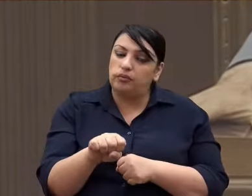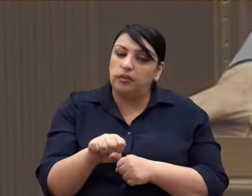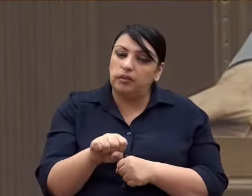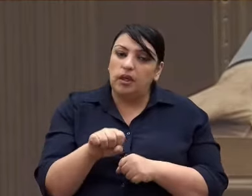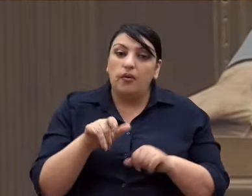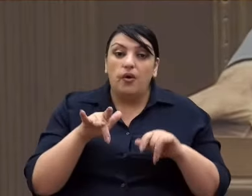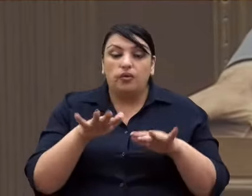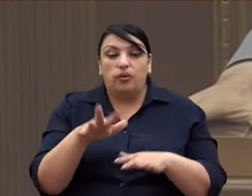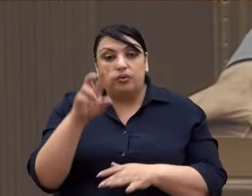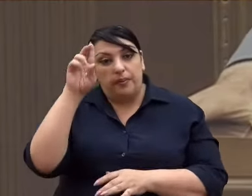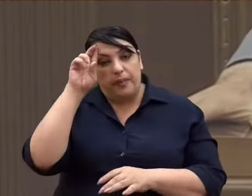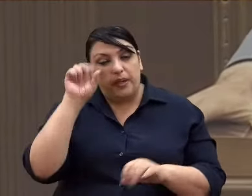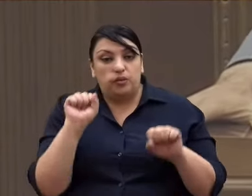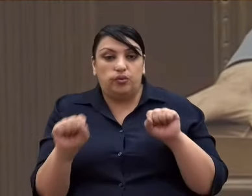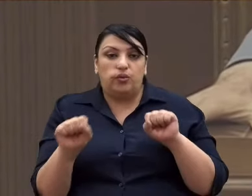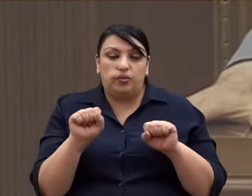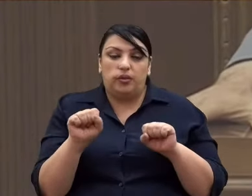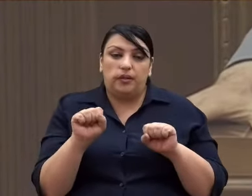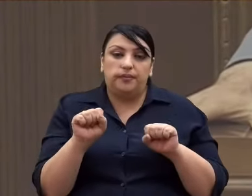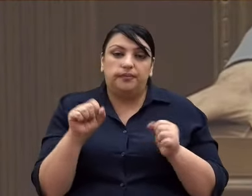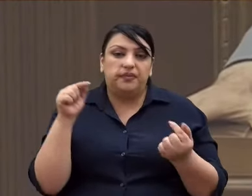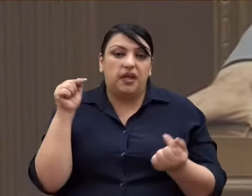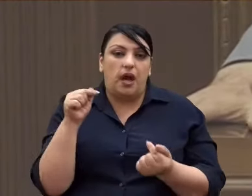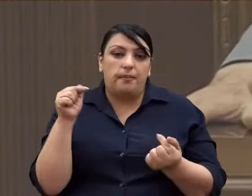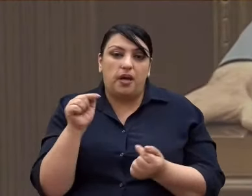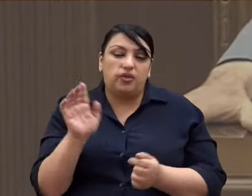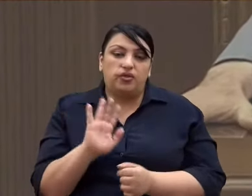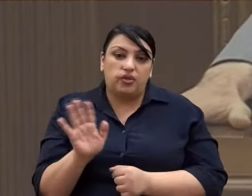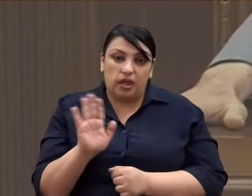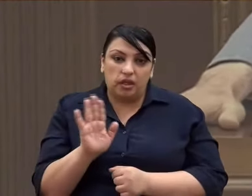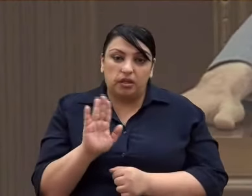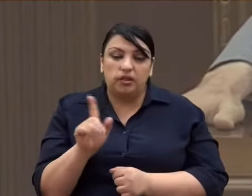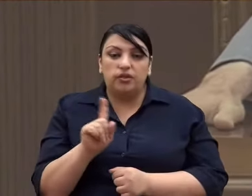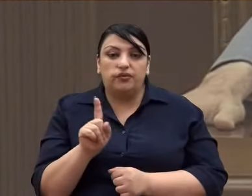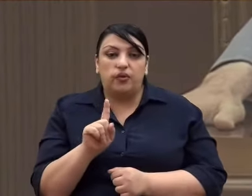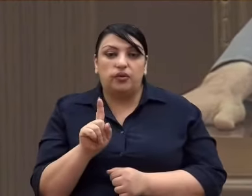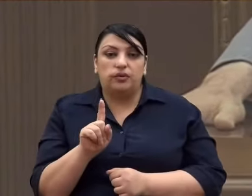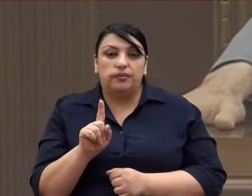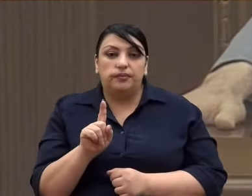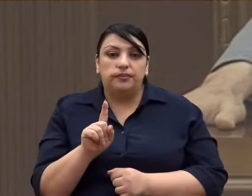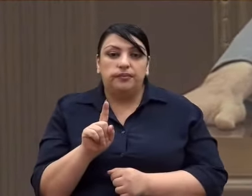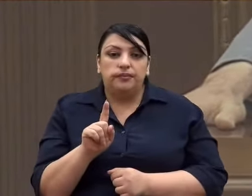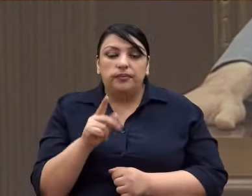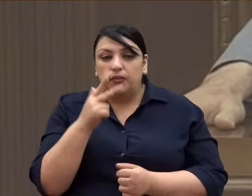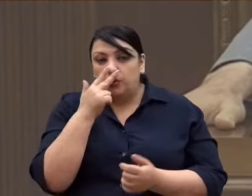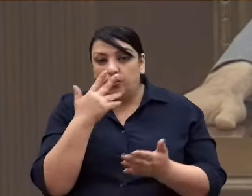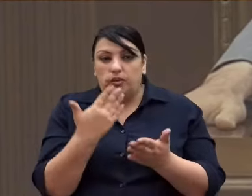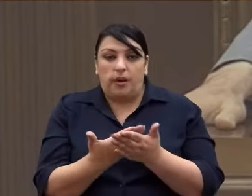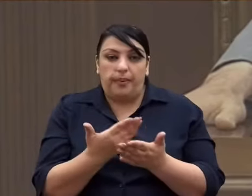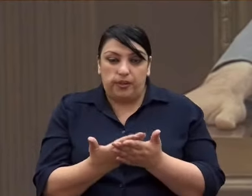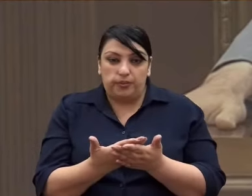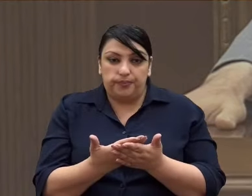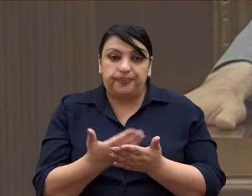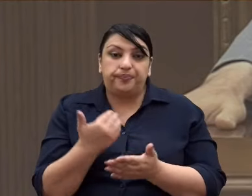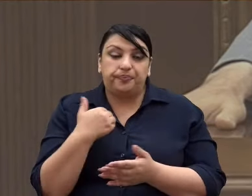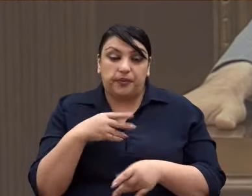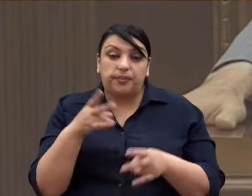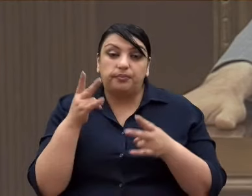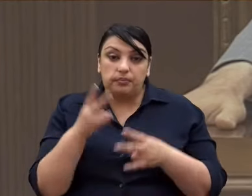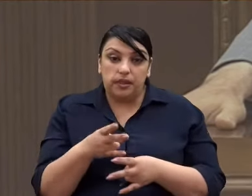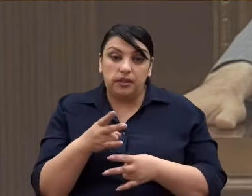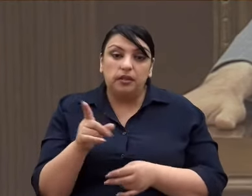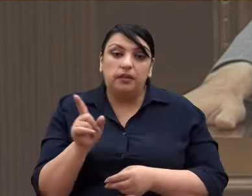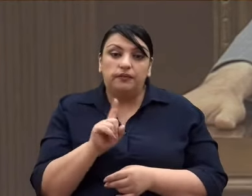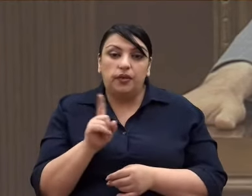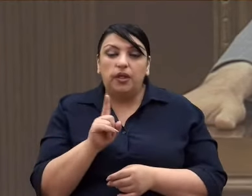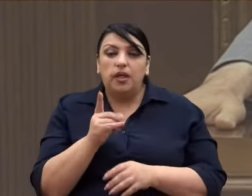գործող իշխանությունը երբեմն ոչ համարժեք մոտեցում է ցուցաբերում։ Եվ մեզ անդրաժեշտ է, որպեսզի մենք